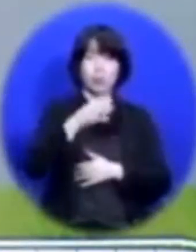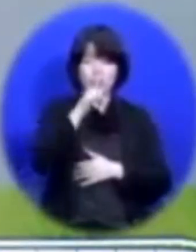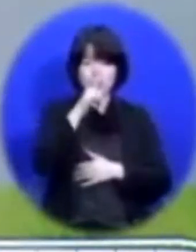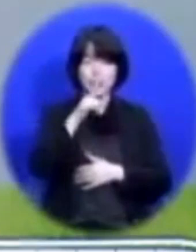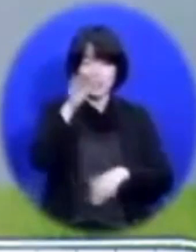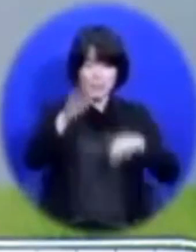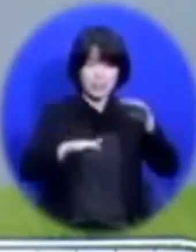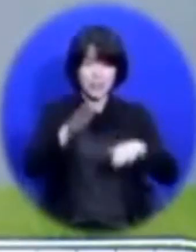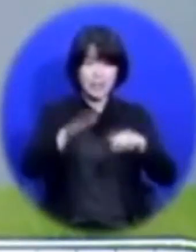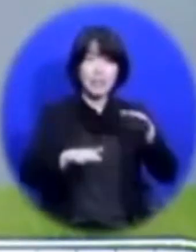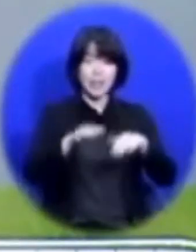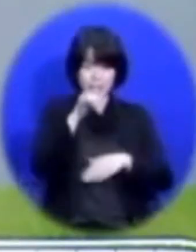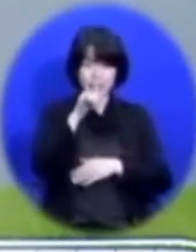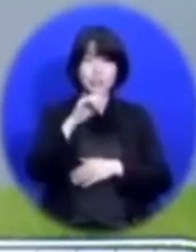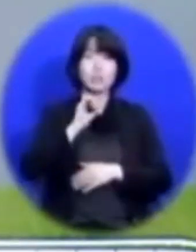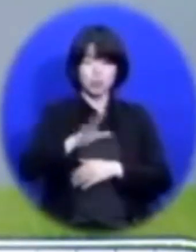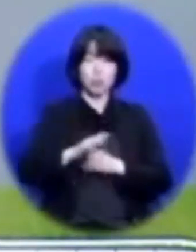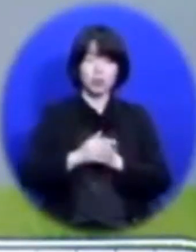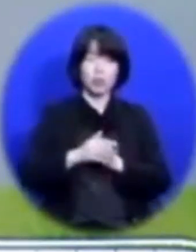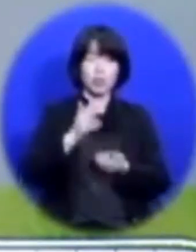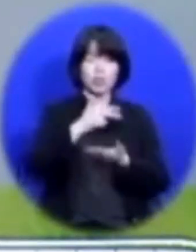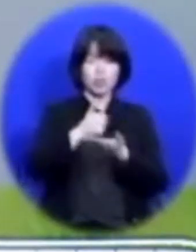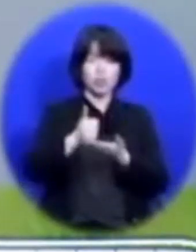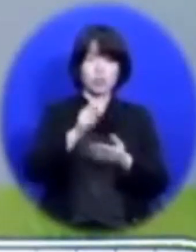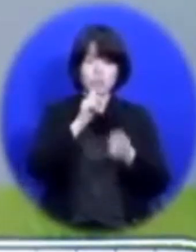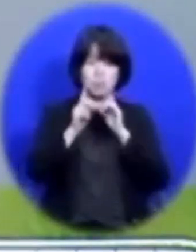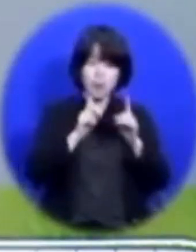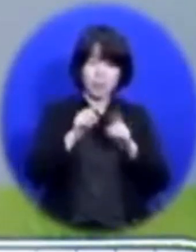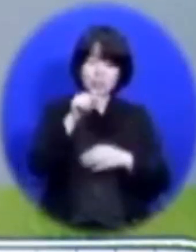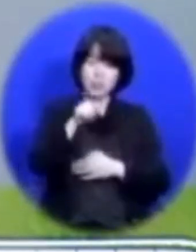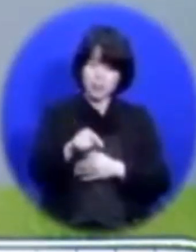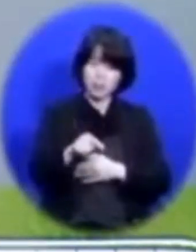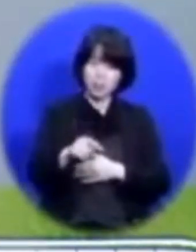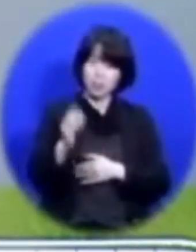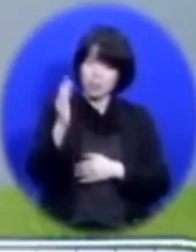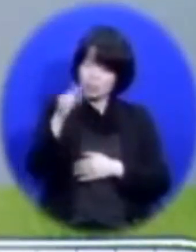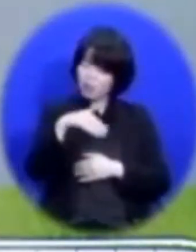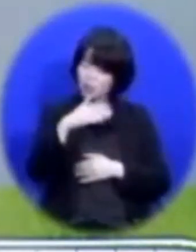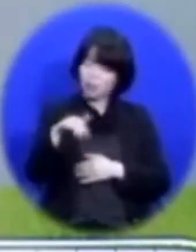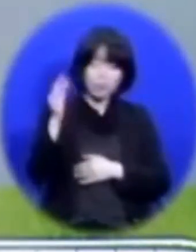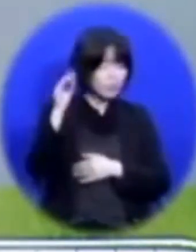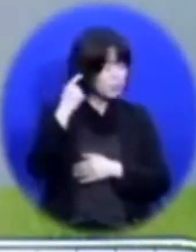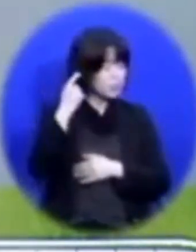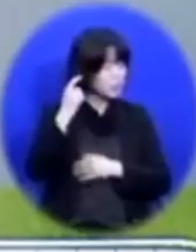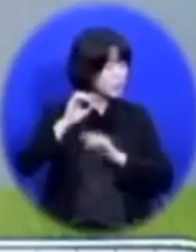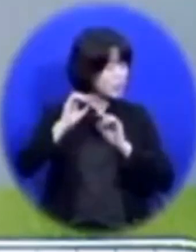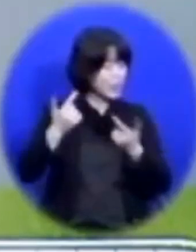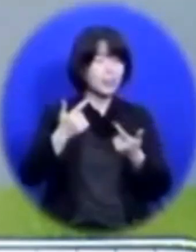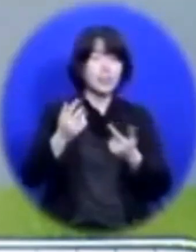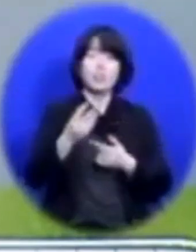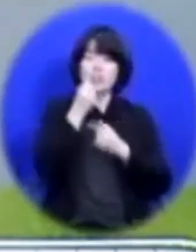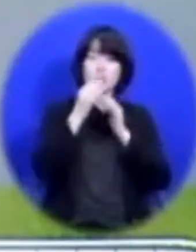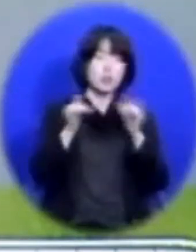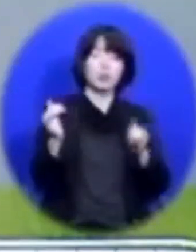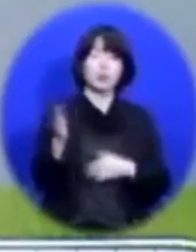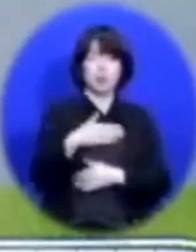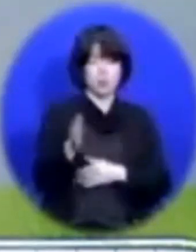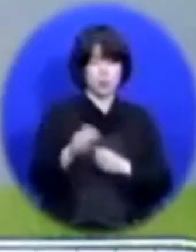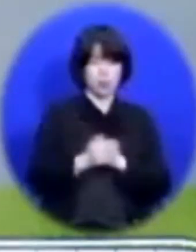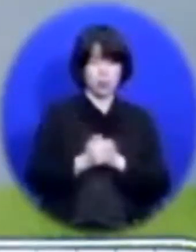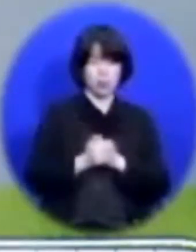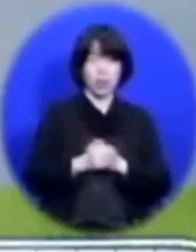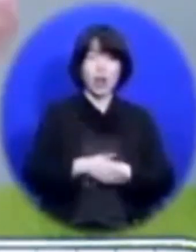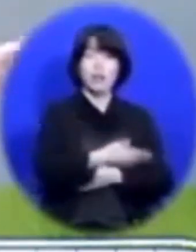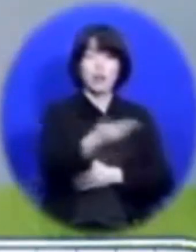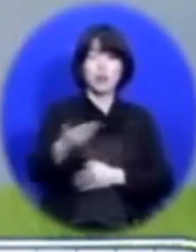합니다.하지만 주님의말씀을전혀듣지못하는신자는없습니다 .자,